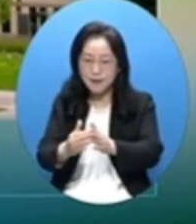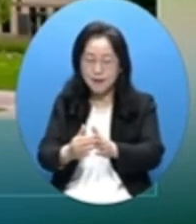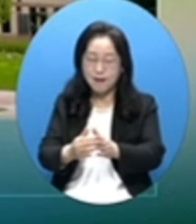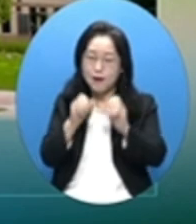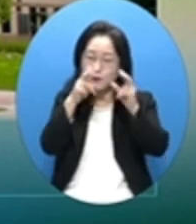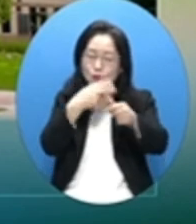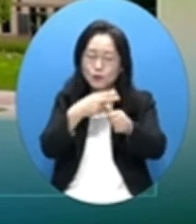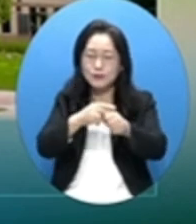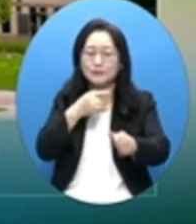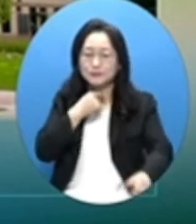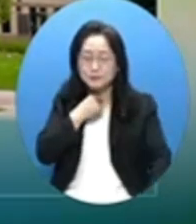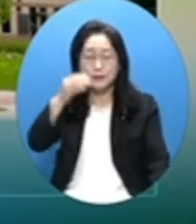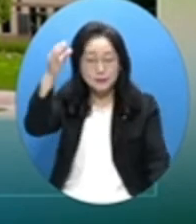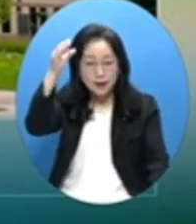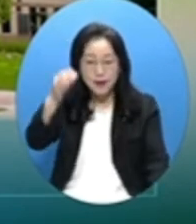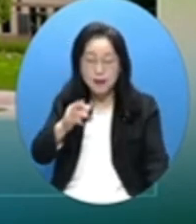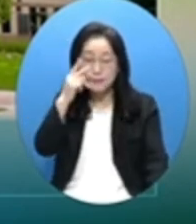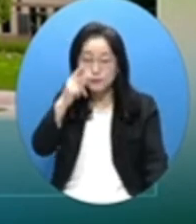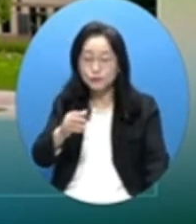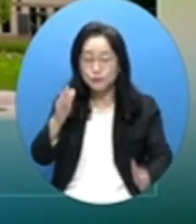다니던 중에